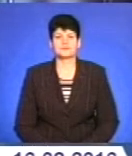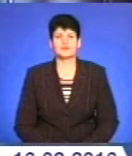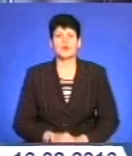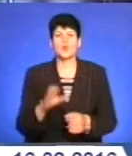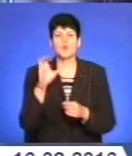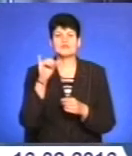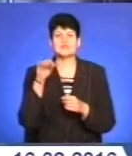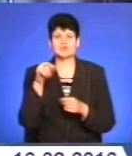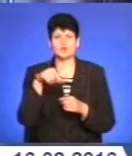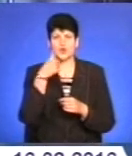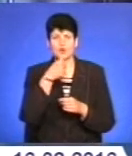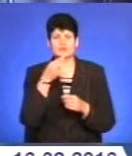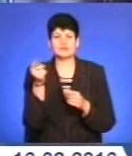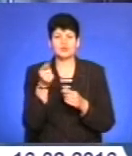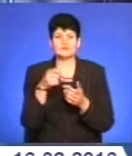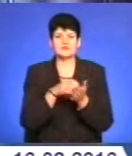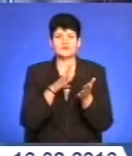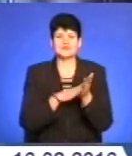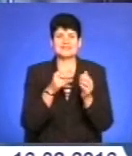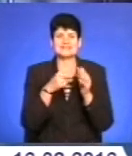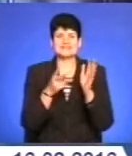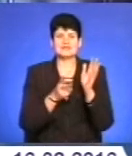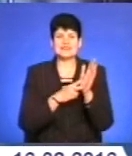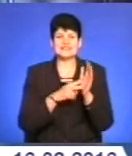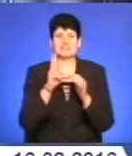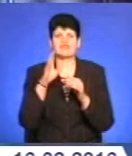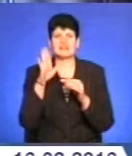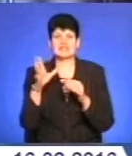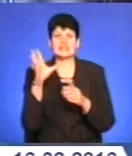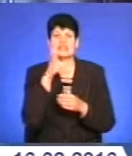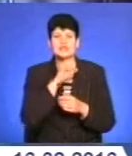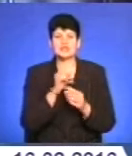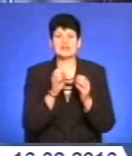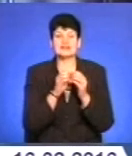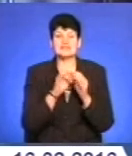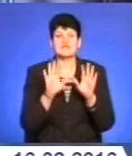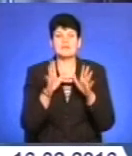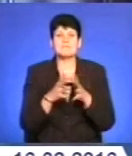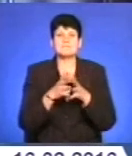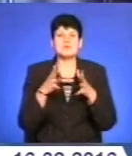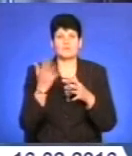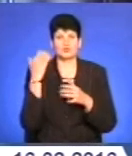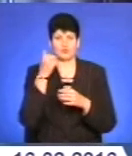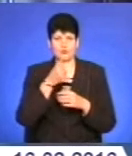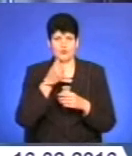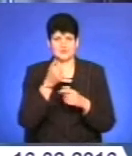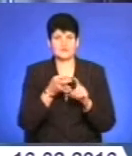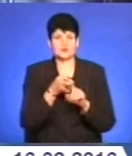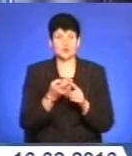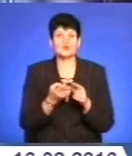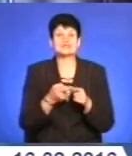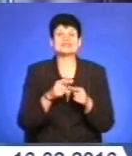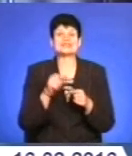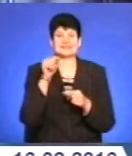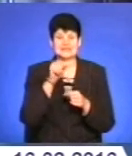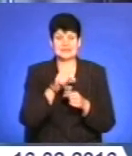У січні цього року на Тернопільщині зафіксовано 17 квартирних крадіжок, що на 10 випадків більше, ніж торік. У зв'язку із цим управління поліції охорони